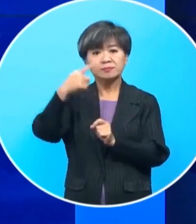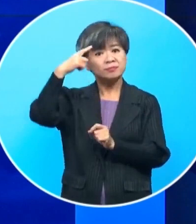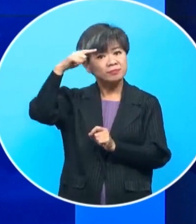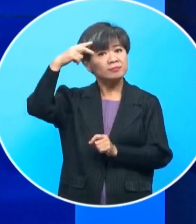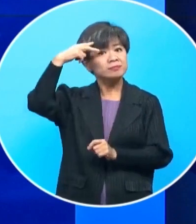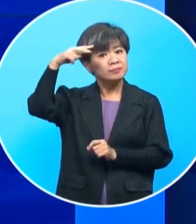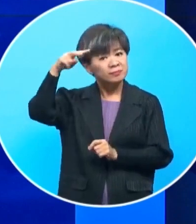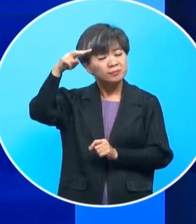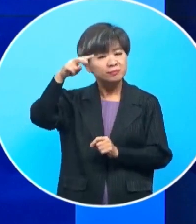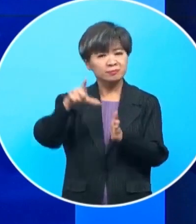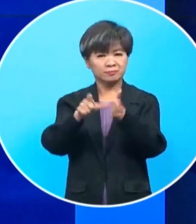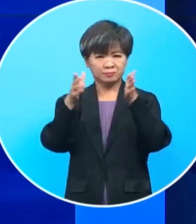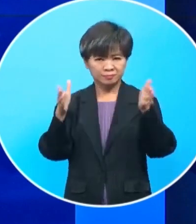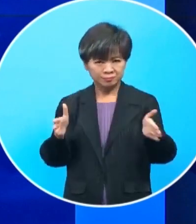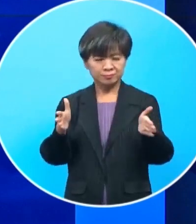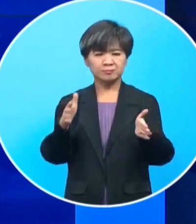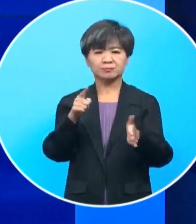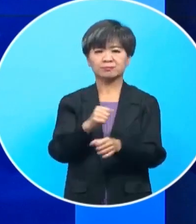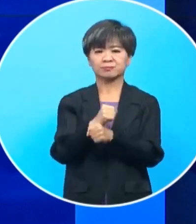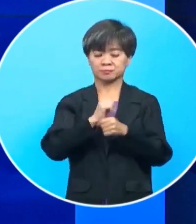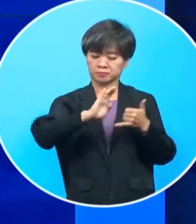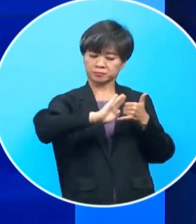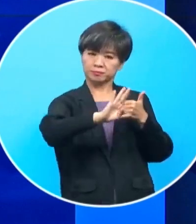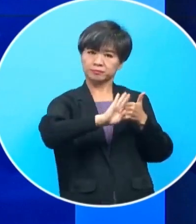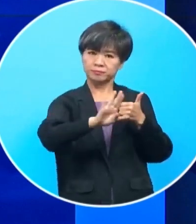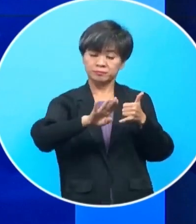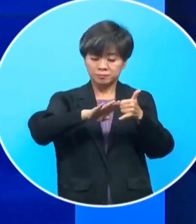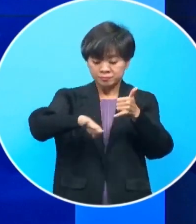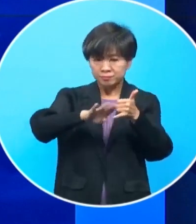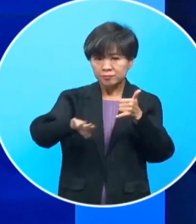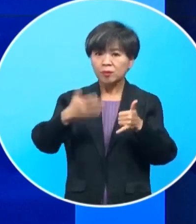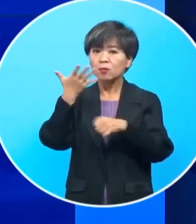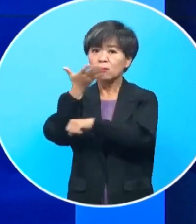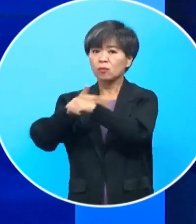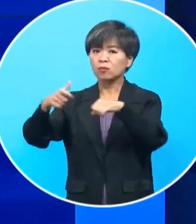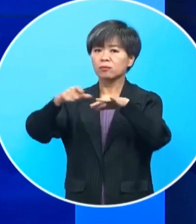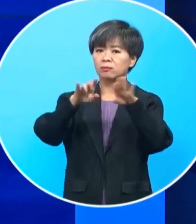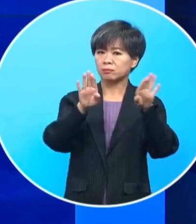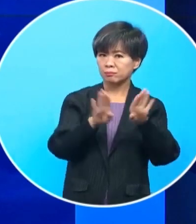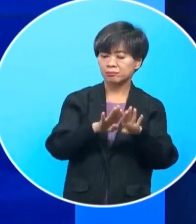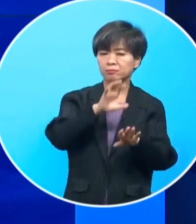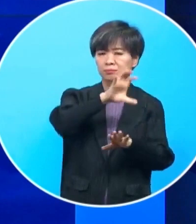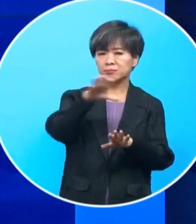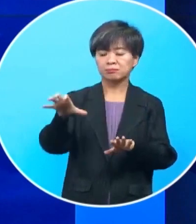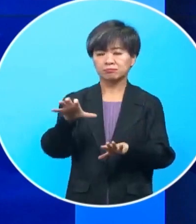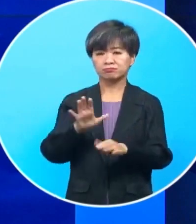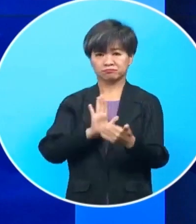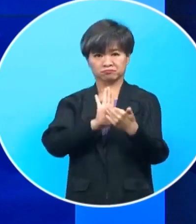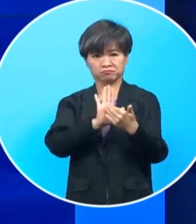后两天这段期间呢，整个东半部、南部、澎湖、金门的朋友要及